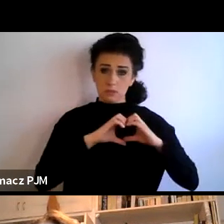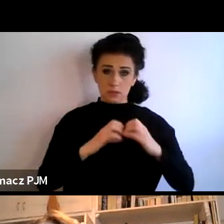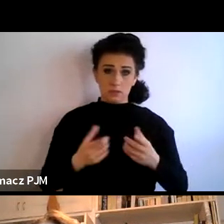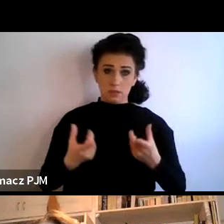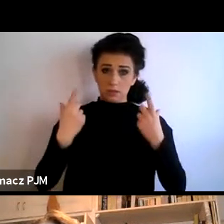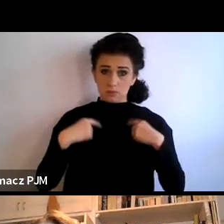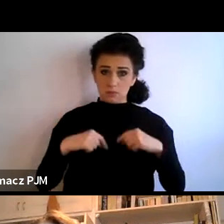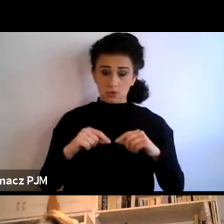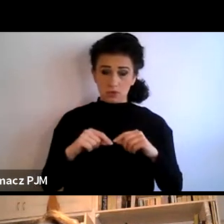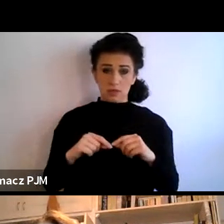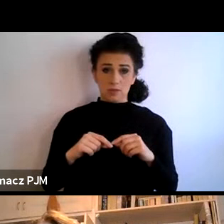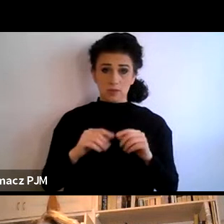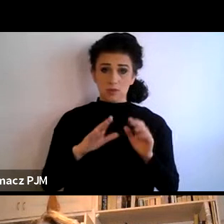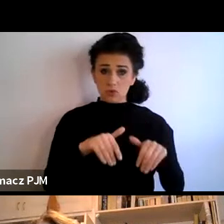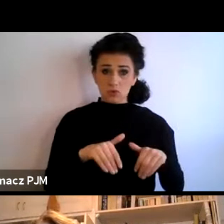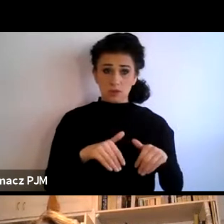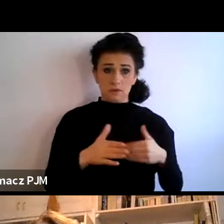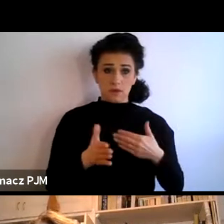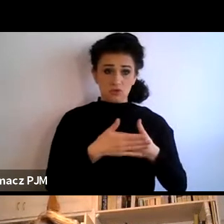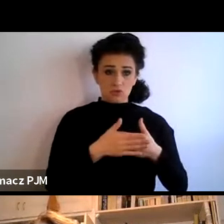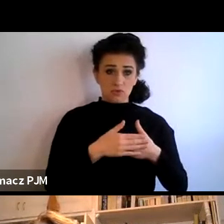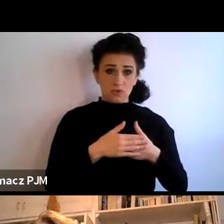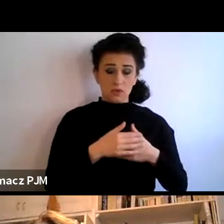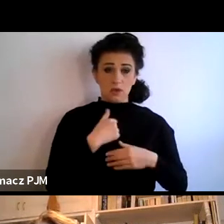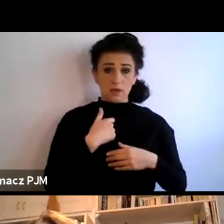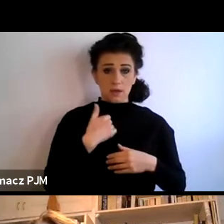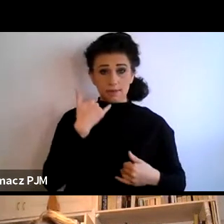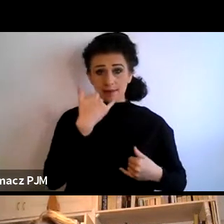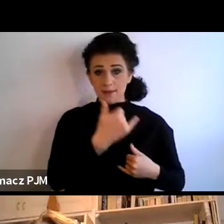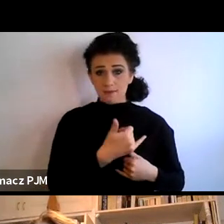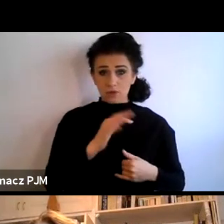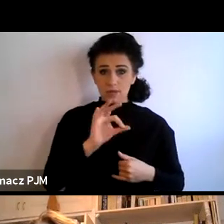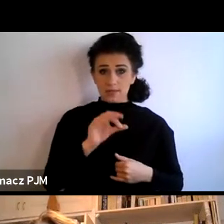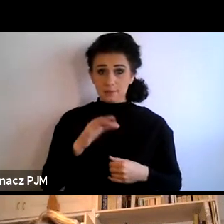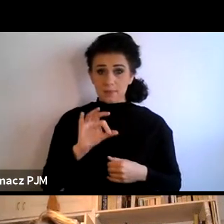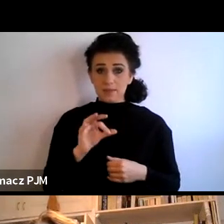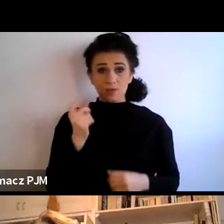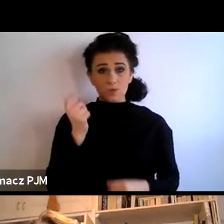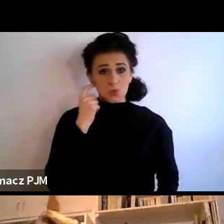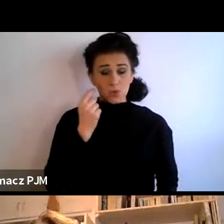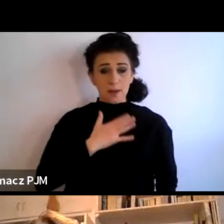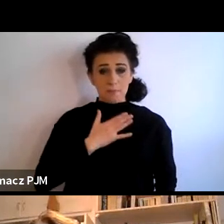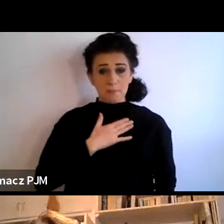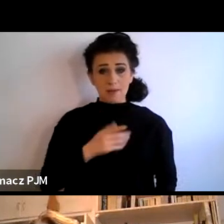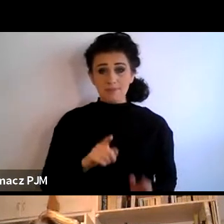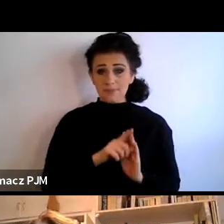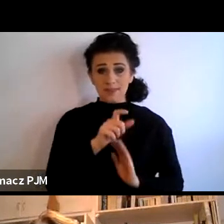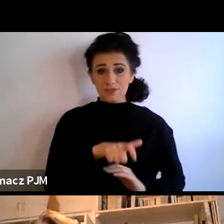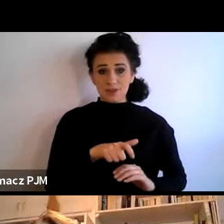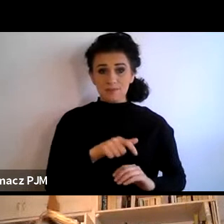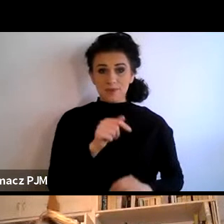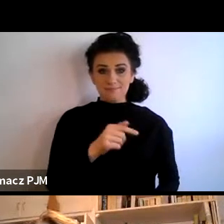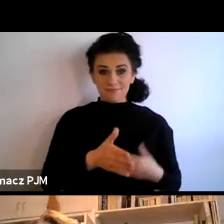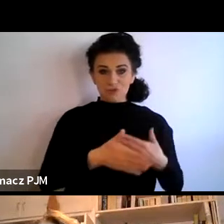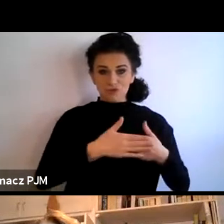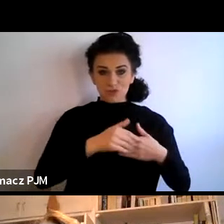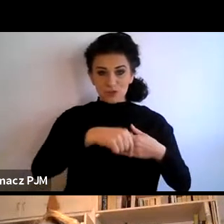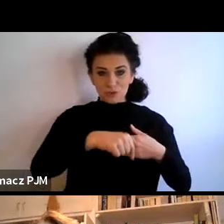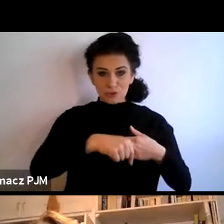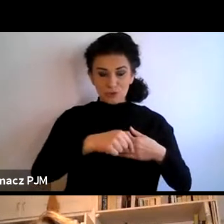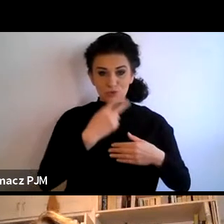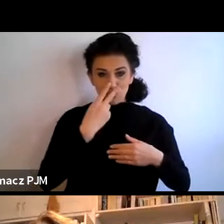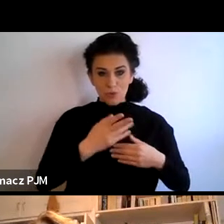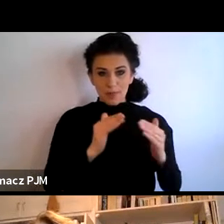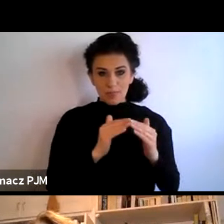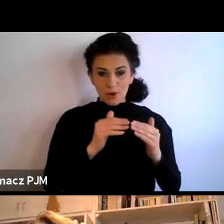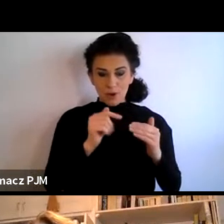niespodziankę, zostawiali mi coś pod drzwiami, po czym dostawałam telefon albo SMS-a, słuchaj, mam coś dla ciebie na wycieraczce, tak? I myśmy się nie musieli